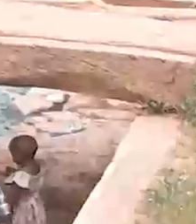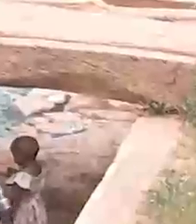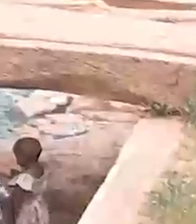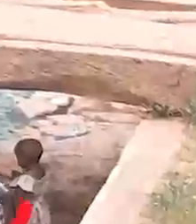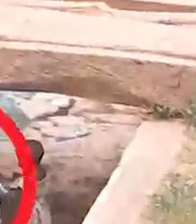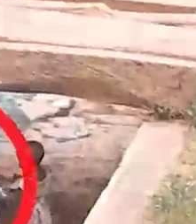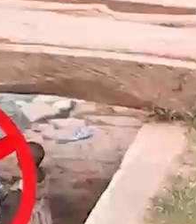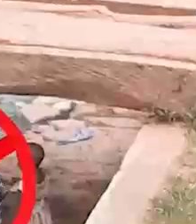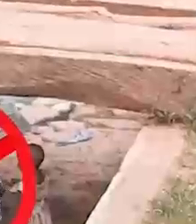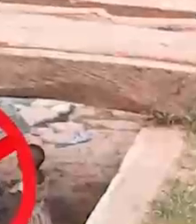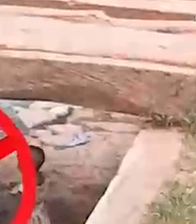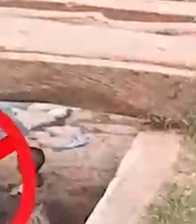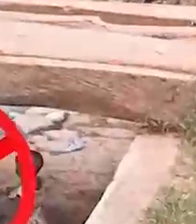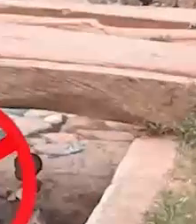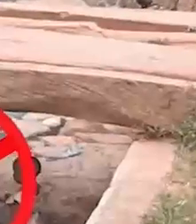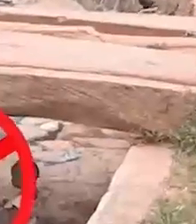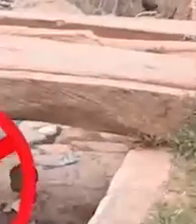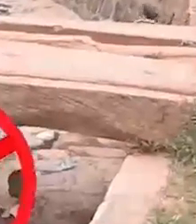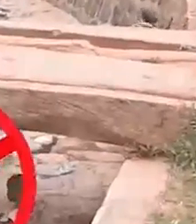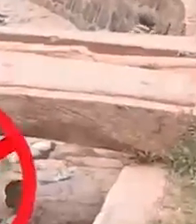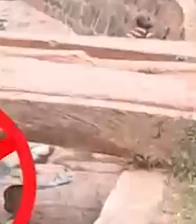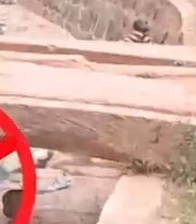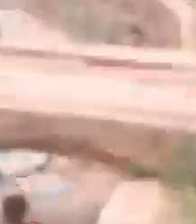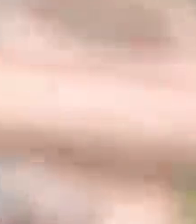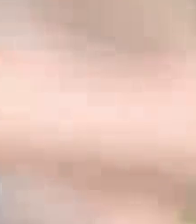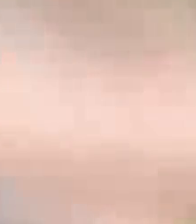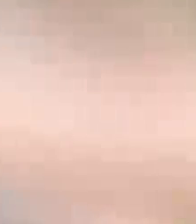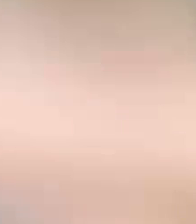abana kuzegera, ni mu rwego rwo kwirinda impanuka.